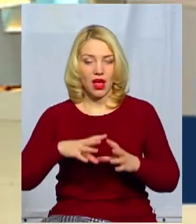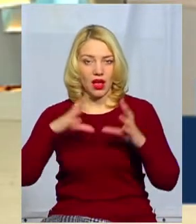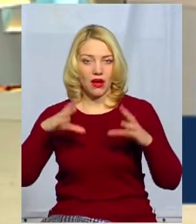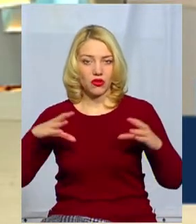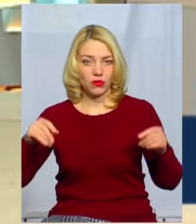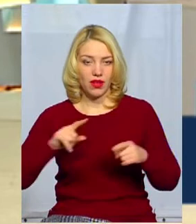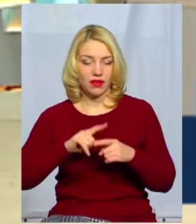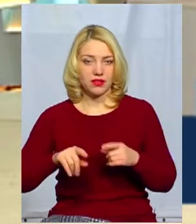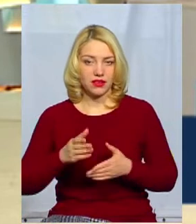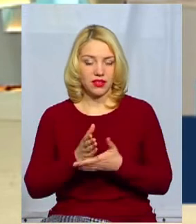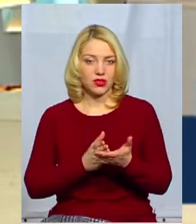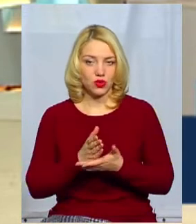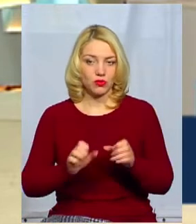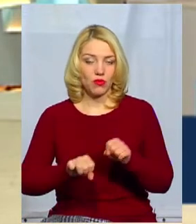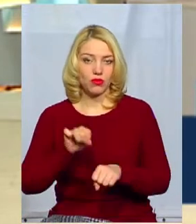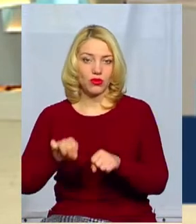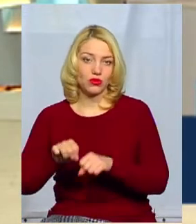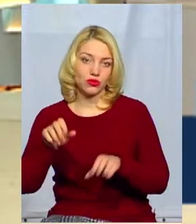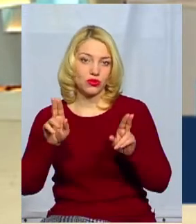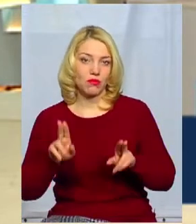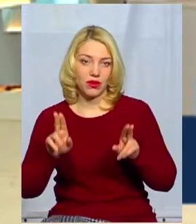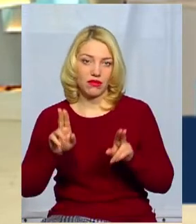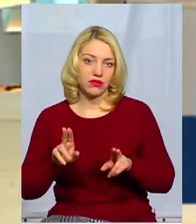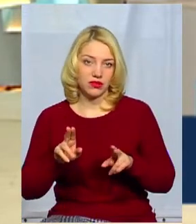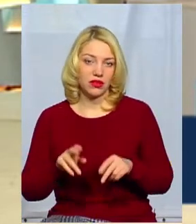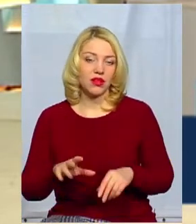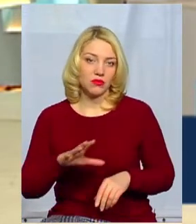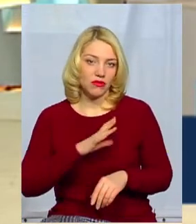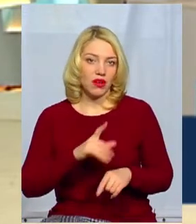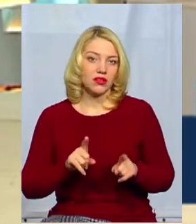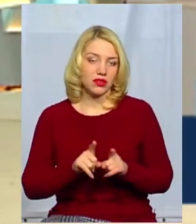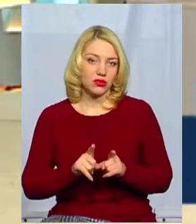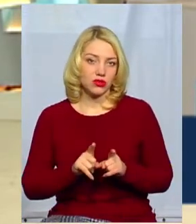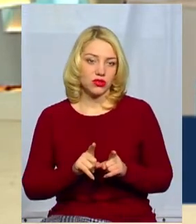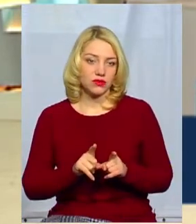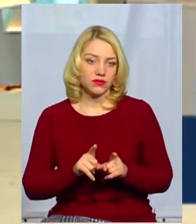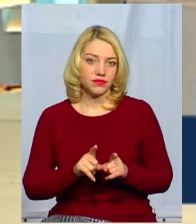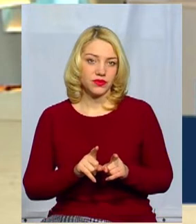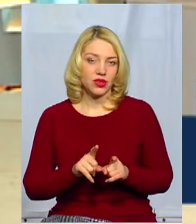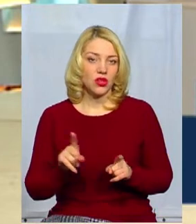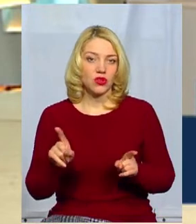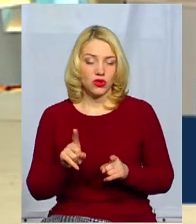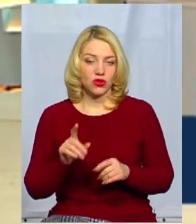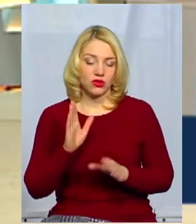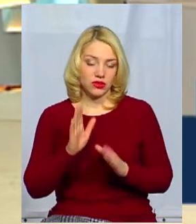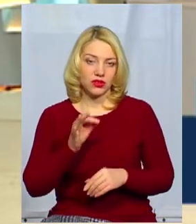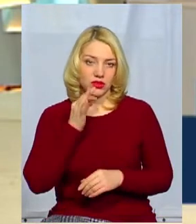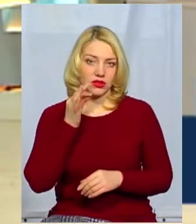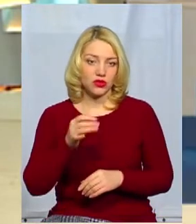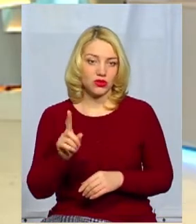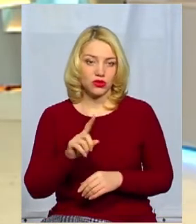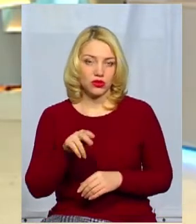служб порушують правила? Буває таке також, але щоб тільки скажу, що